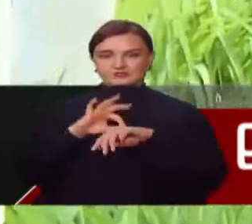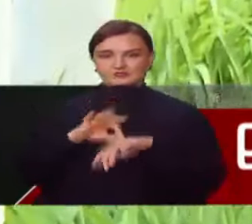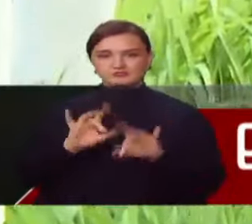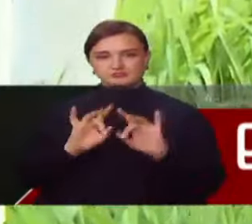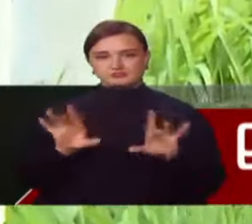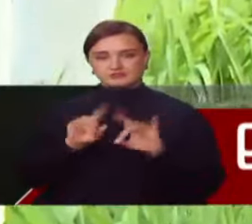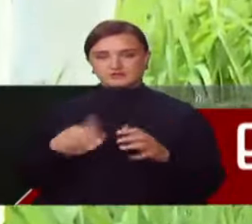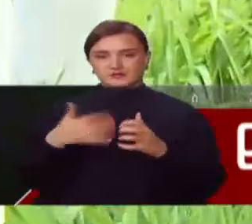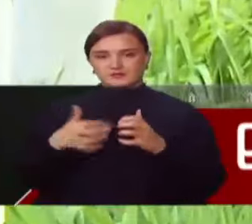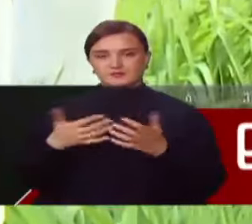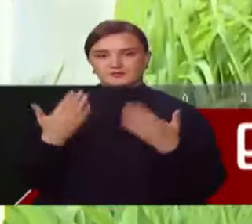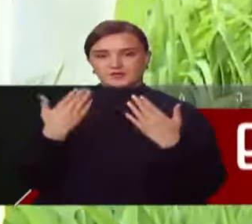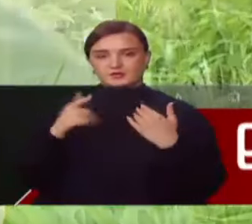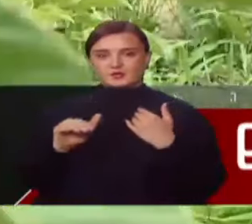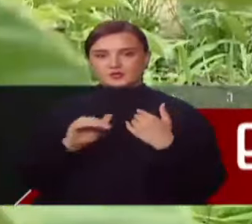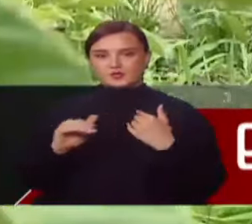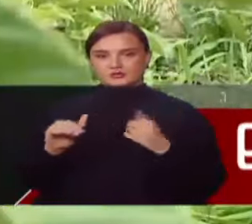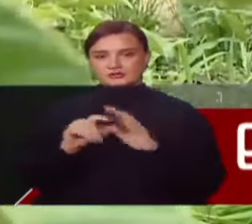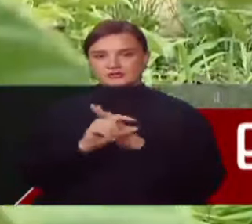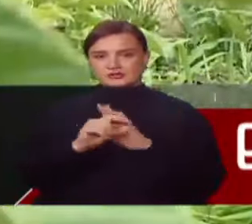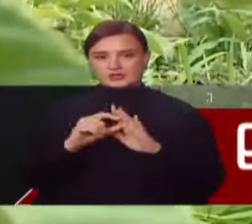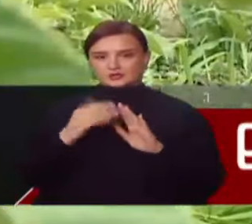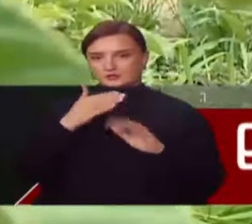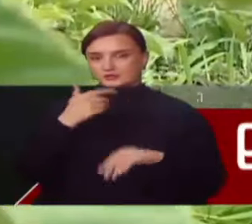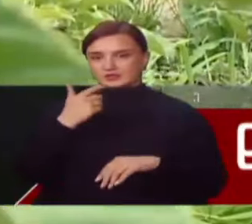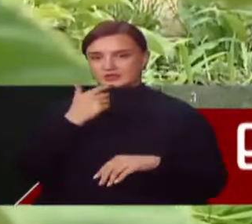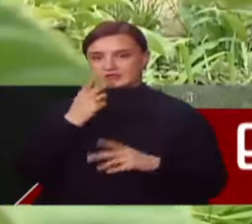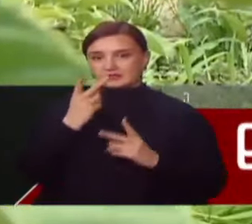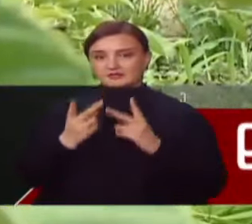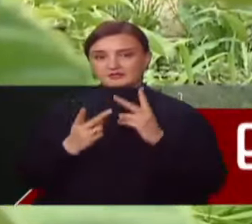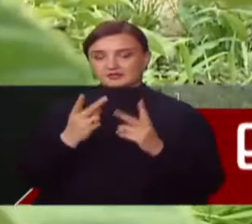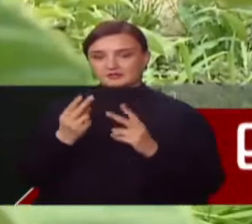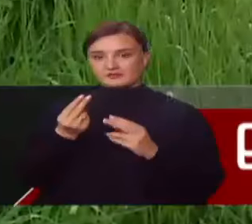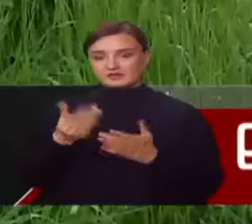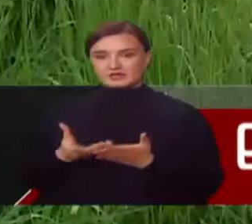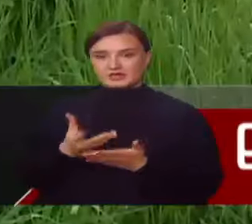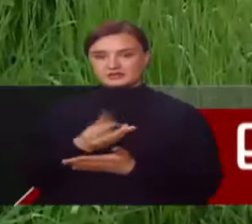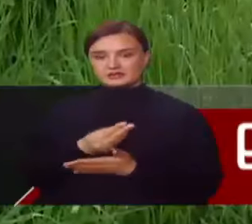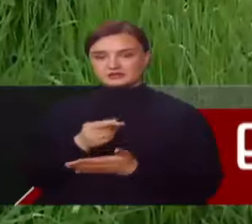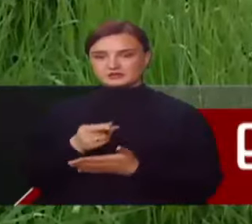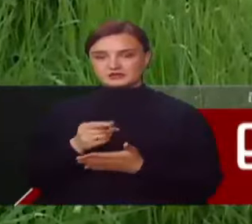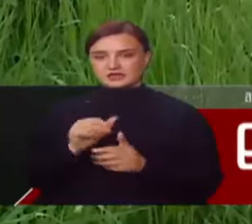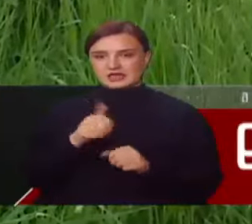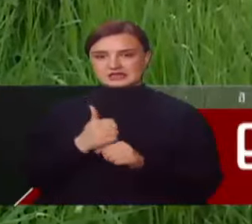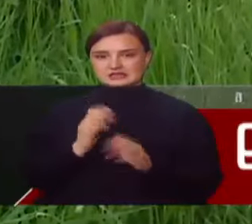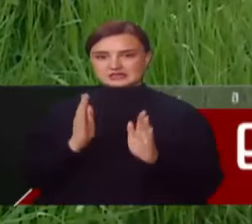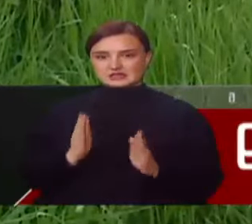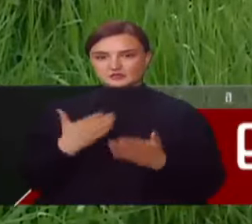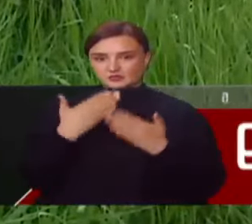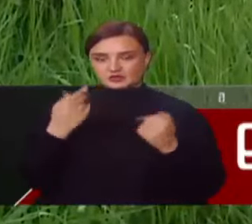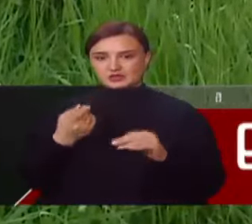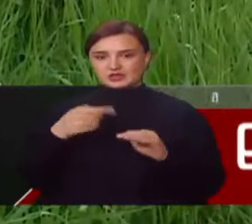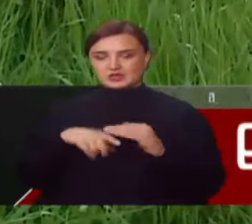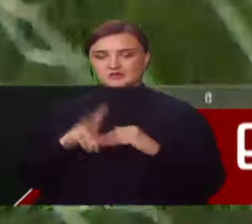ამბობს, რომ პარკს ჯერ კიდევ არ აქვს ოფიციალური სტატუსი და დამთვალიერებლებისთვის გადასახდელი თანხა არ არის განსაზღვრული. აქედან